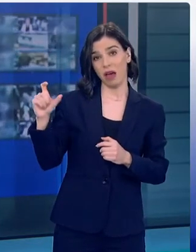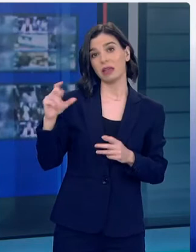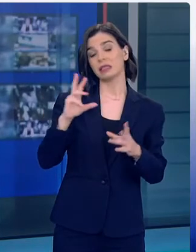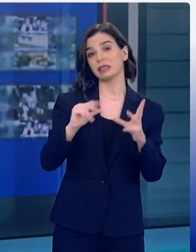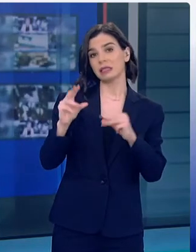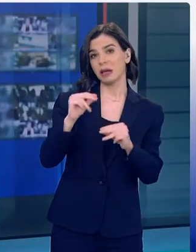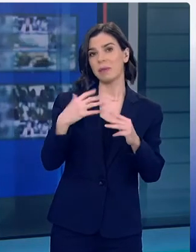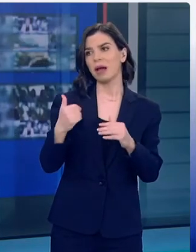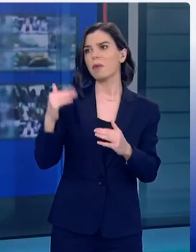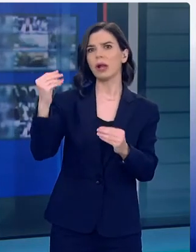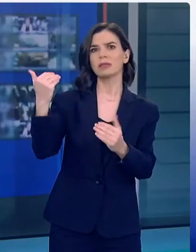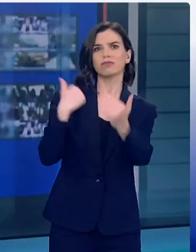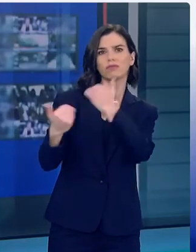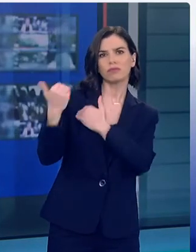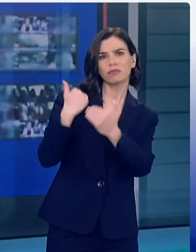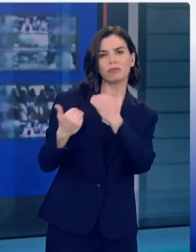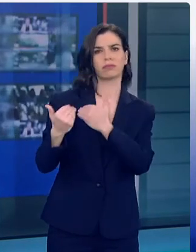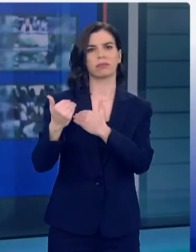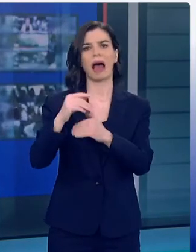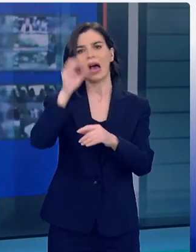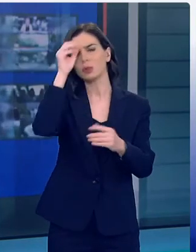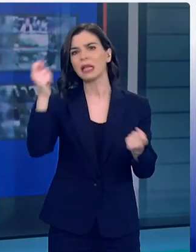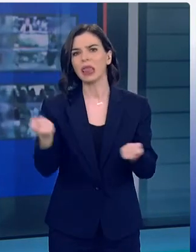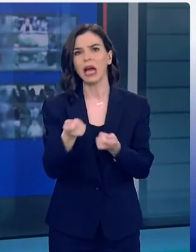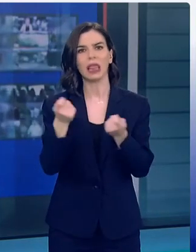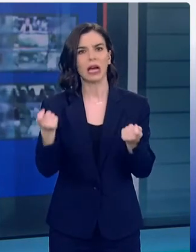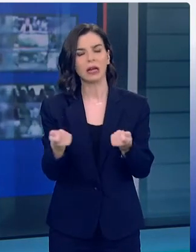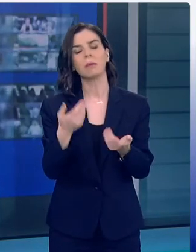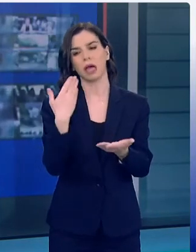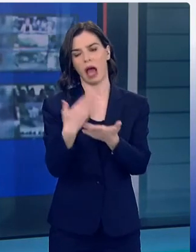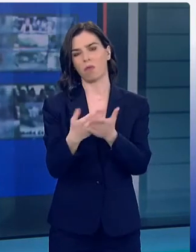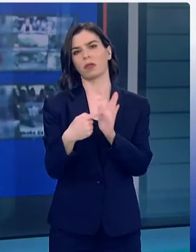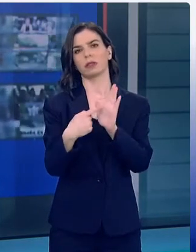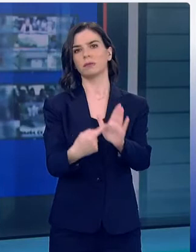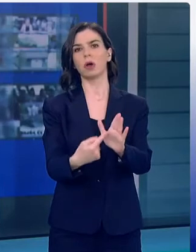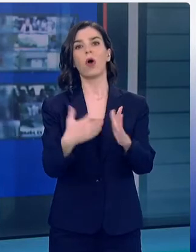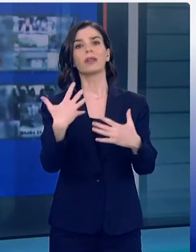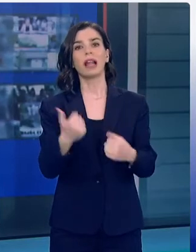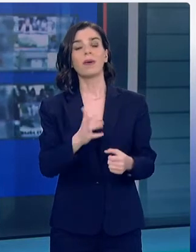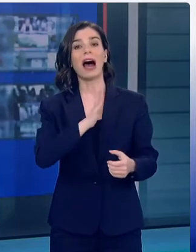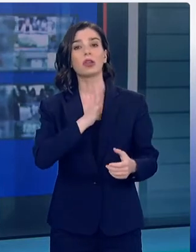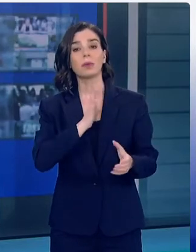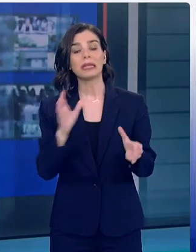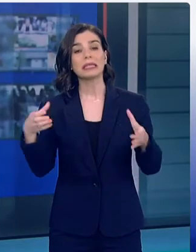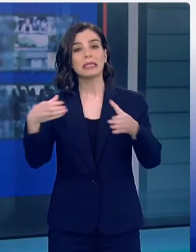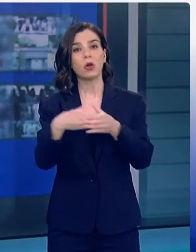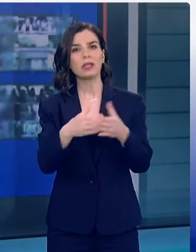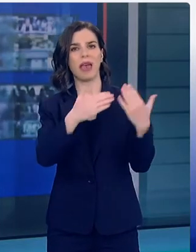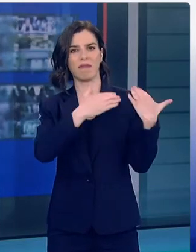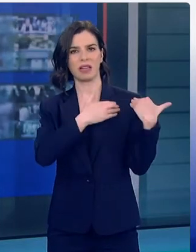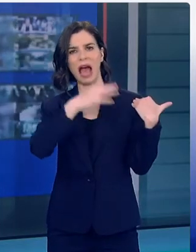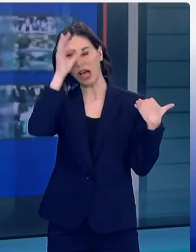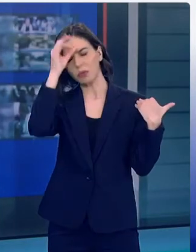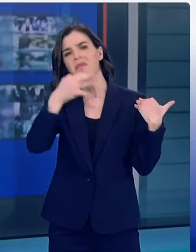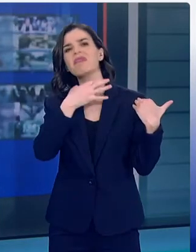και δεχθήκαμε πολλές ερωτήσεις για το τι θα κάνει η αστυνομία, αποδείχθηκε ότι όταν υπάρχει ατομική και συλλογική ευθύνη, δεν χρειάζεται